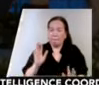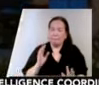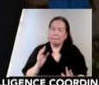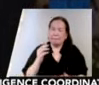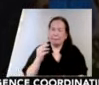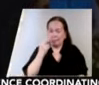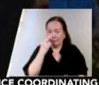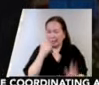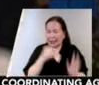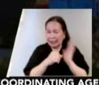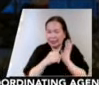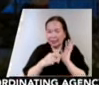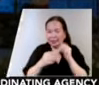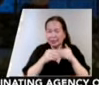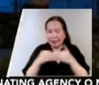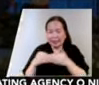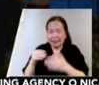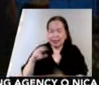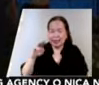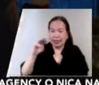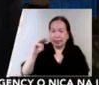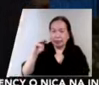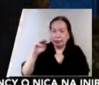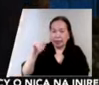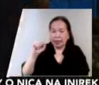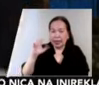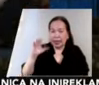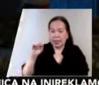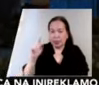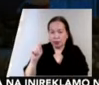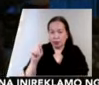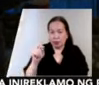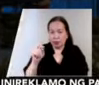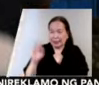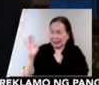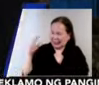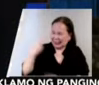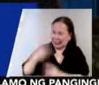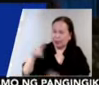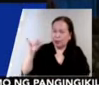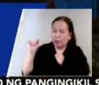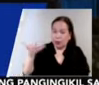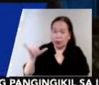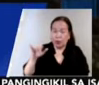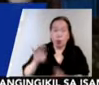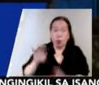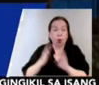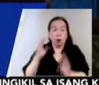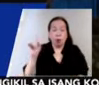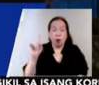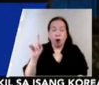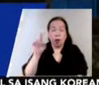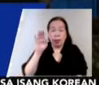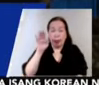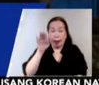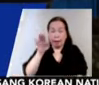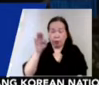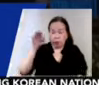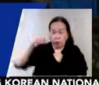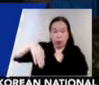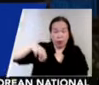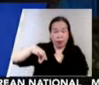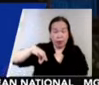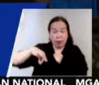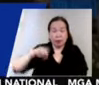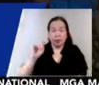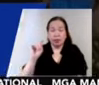katabi ko sa ngayon. Hi Jay! Bukas itong theme park, alauna ng hapon, nag-alas 9 ng gabi kapag Thursday at Friday, at kapag weekend